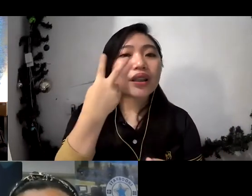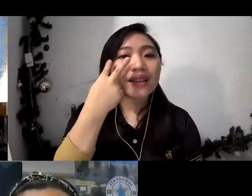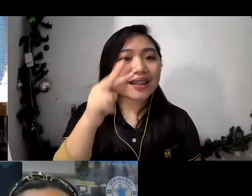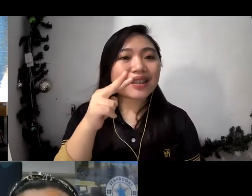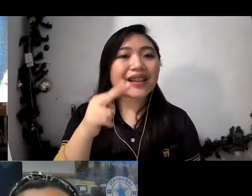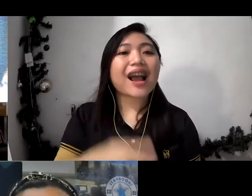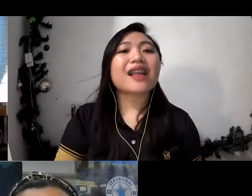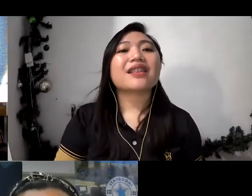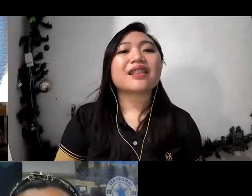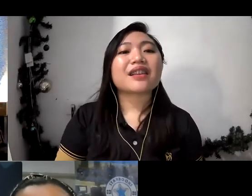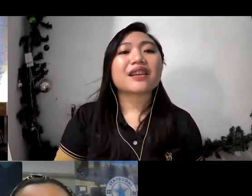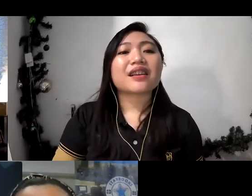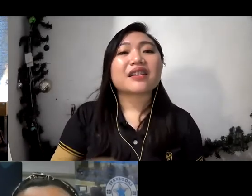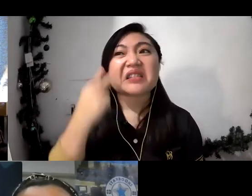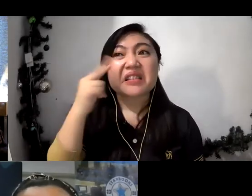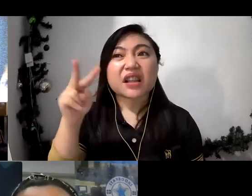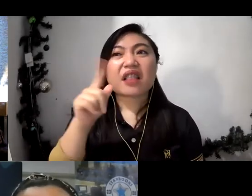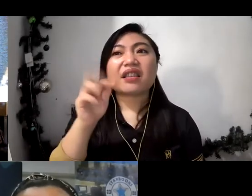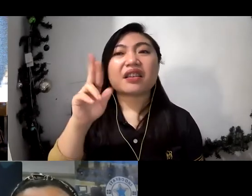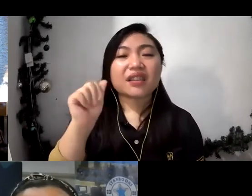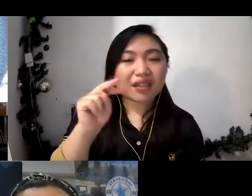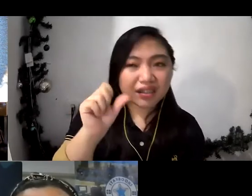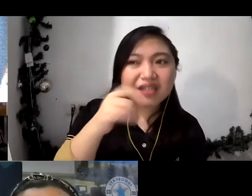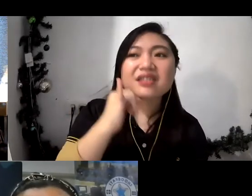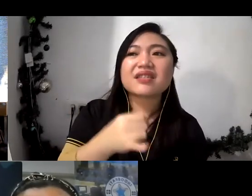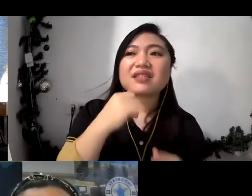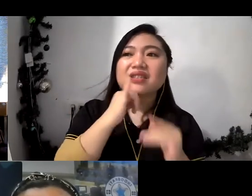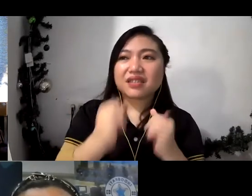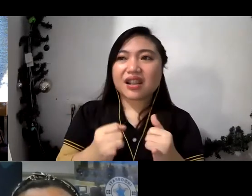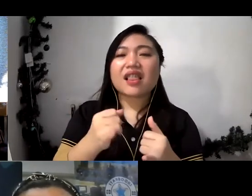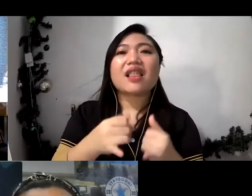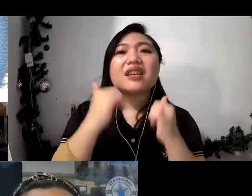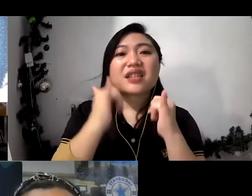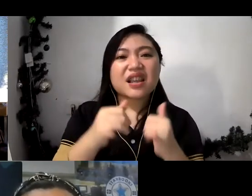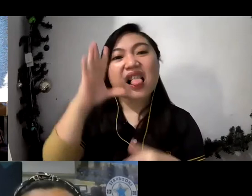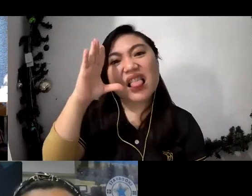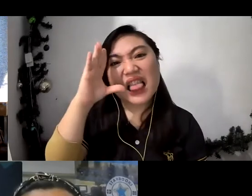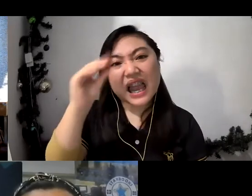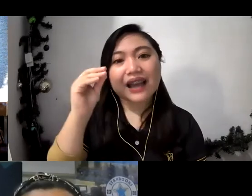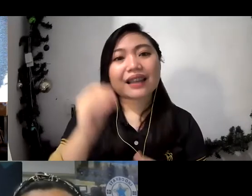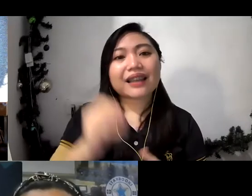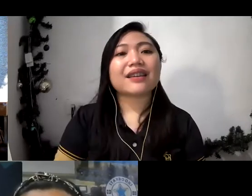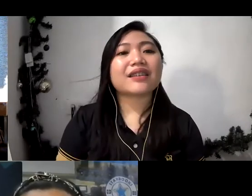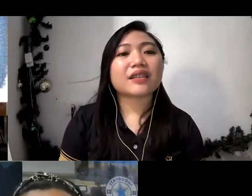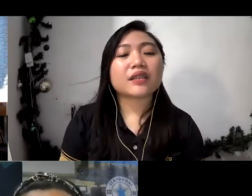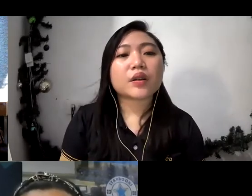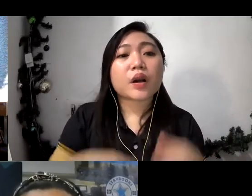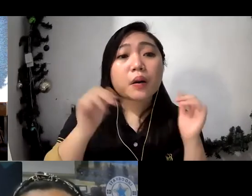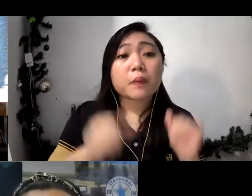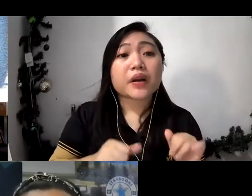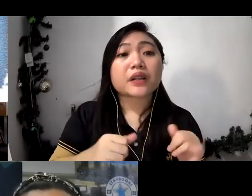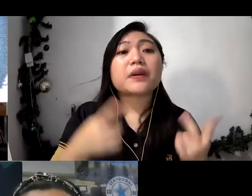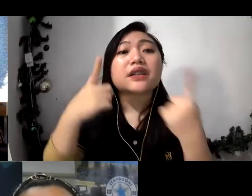ay lalaki. So ganun din po, kapag nakulong po yung mga transwoman, ano, pupunta pa rin po sila sa kulungan ng